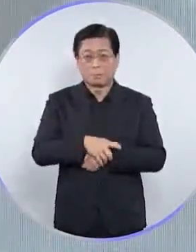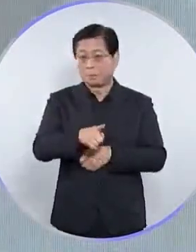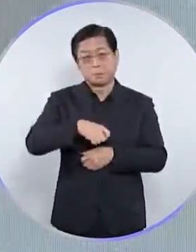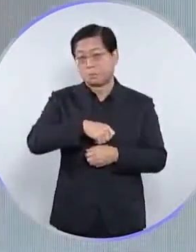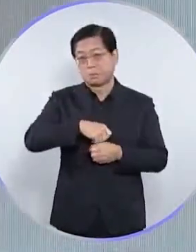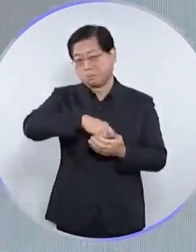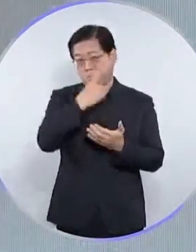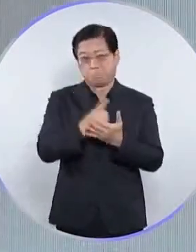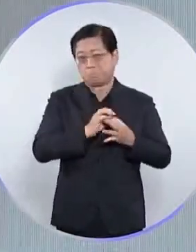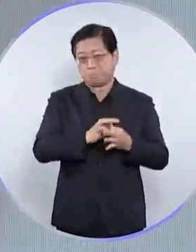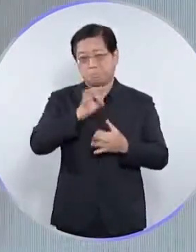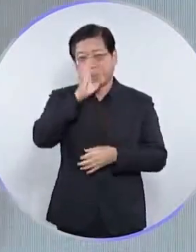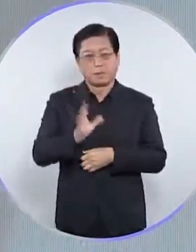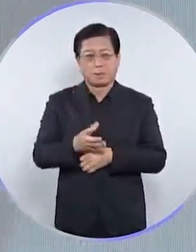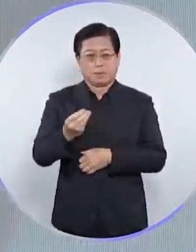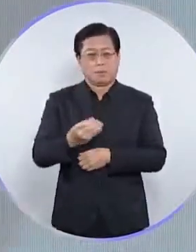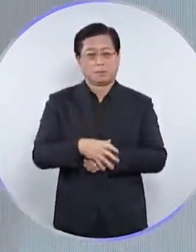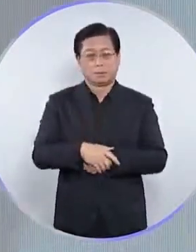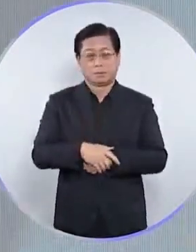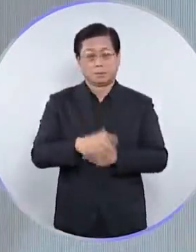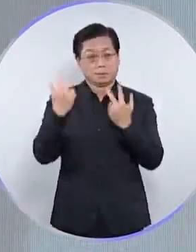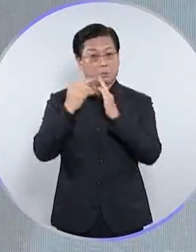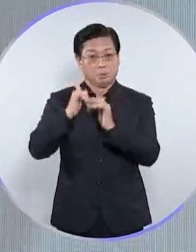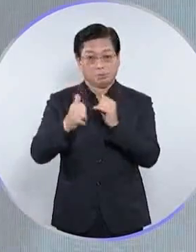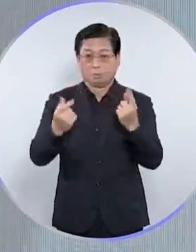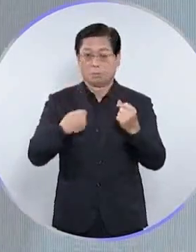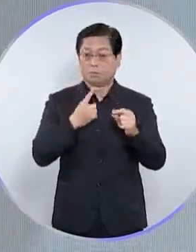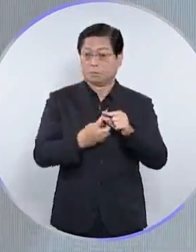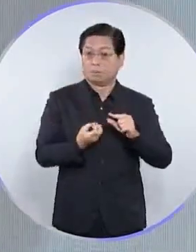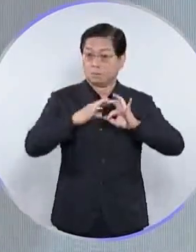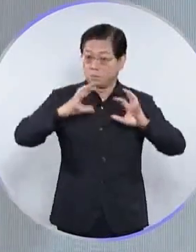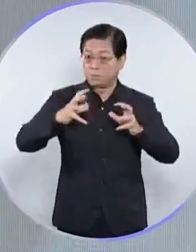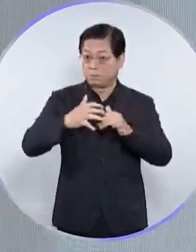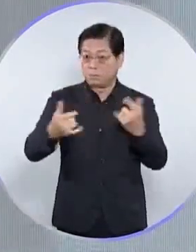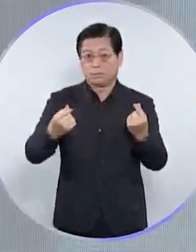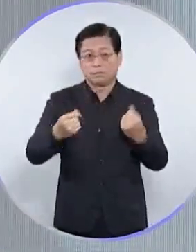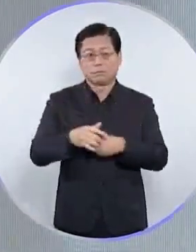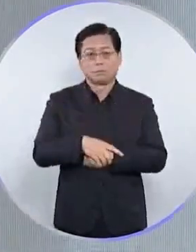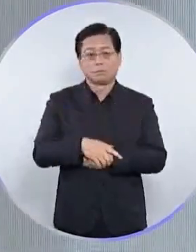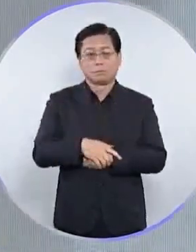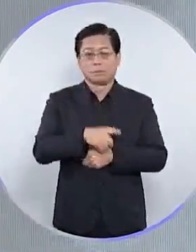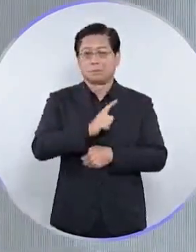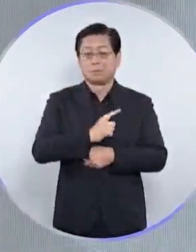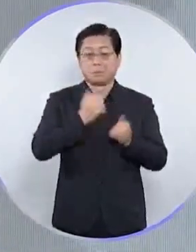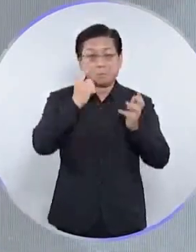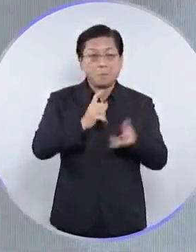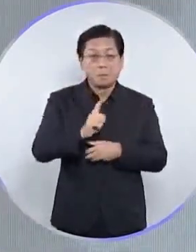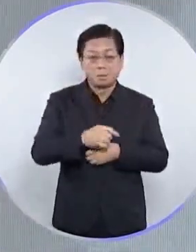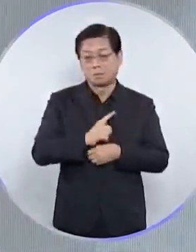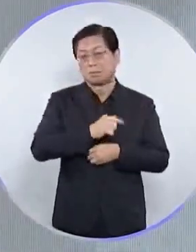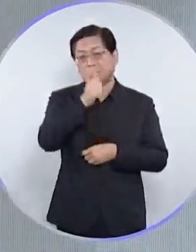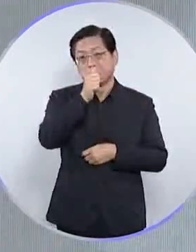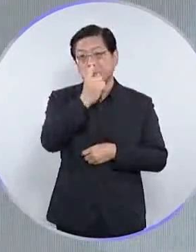全不关心嘛？新北市民也是中华民国的国民呢，你只是关心你老